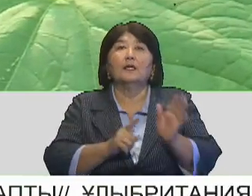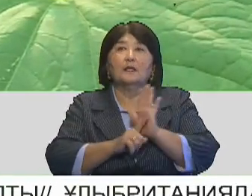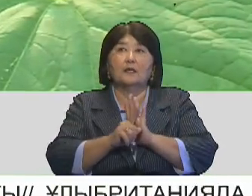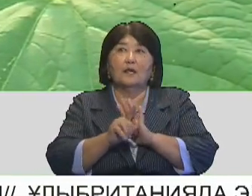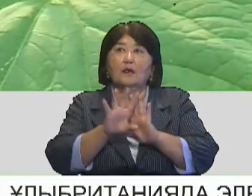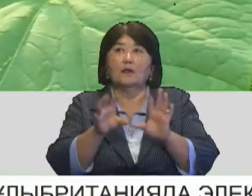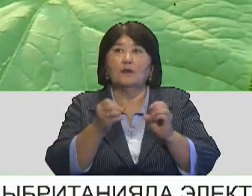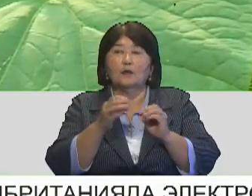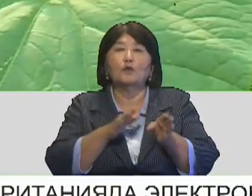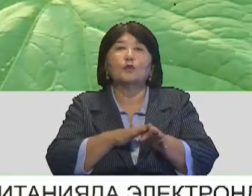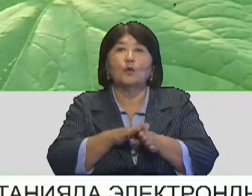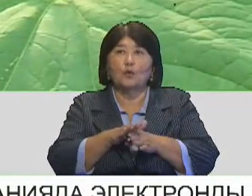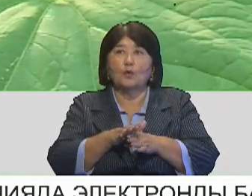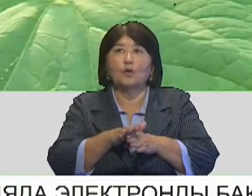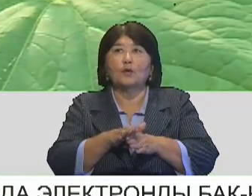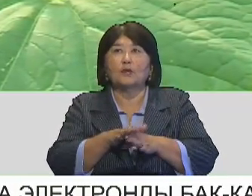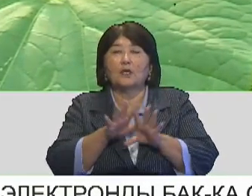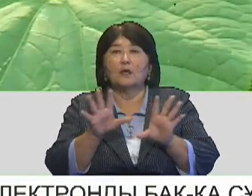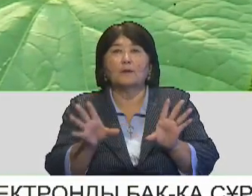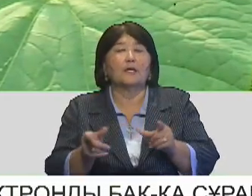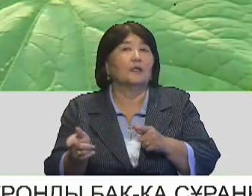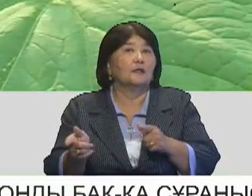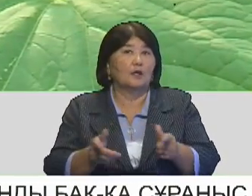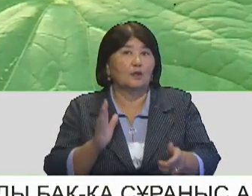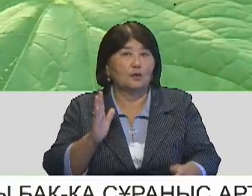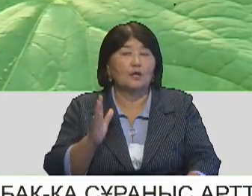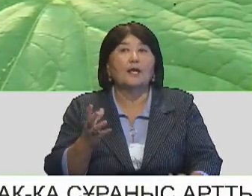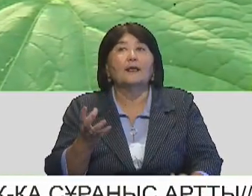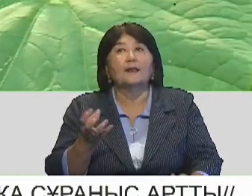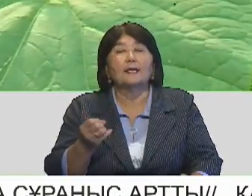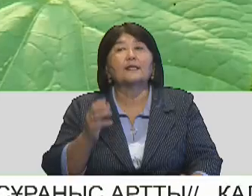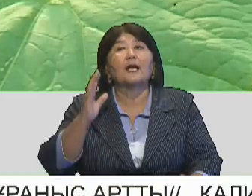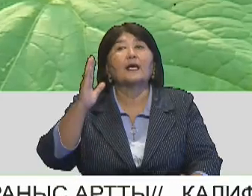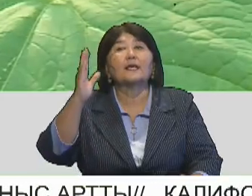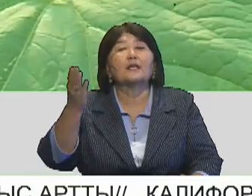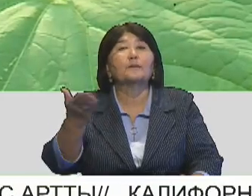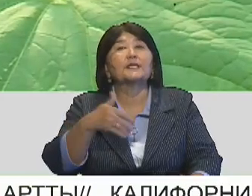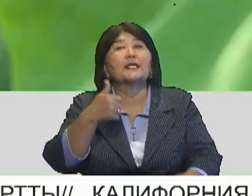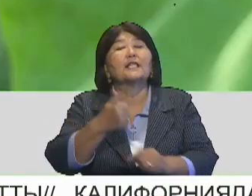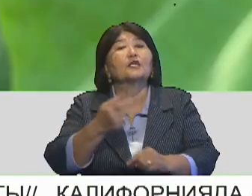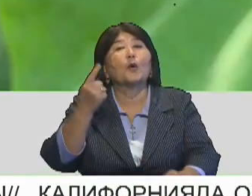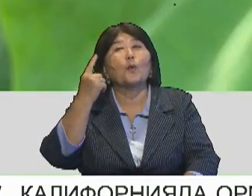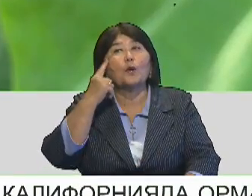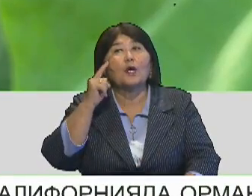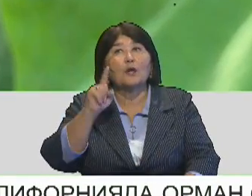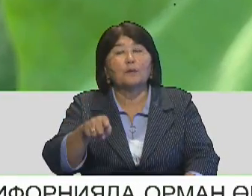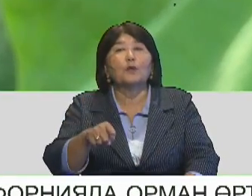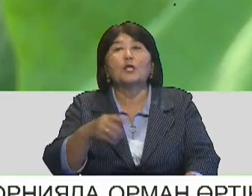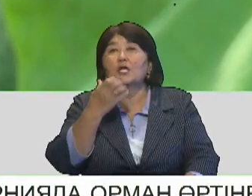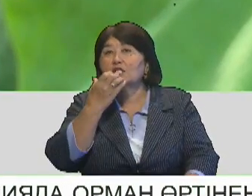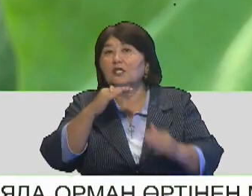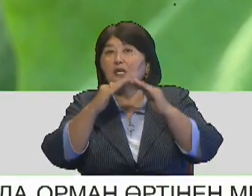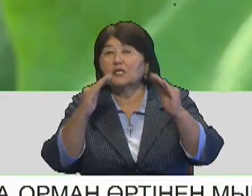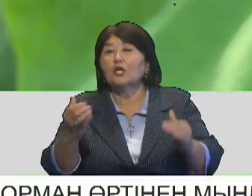Қазір толықтай түйнектеу фазасында тұр. Енді келешекте біз негізгі ойымыз бұл жылжайларда